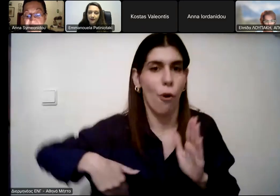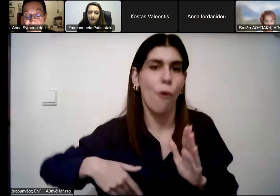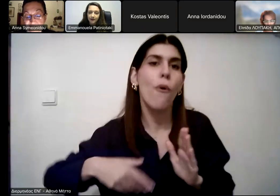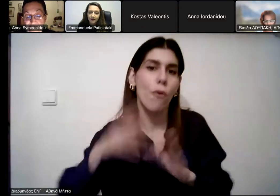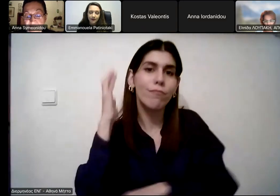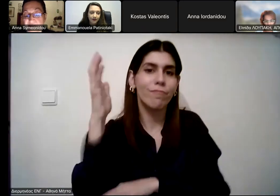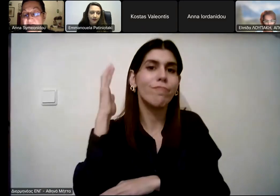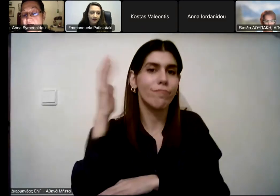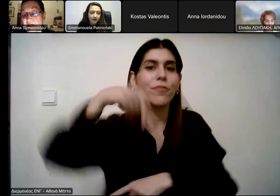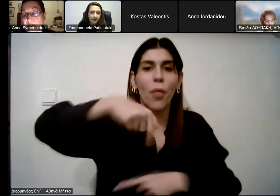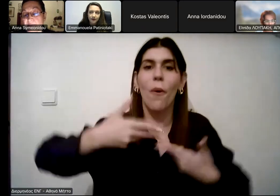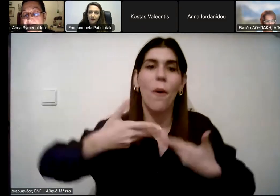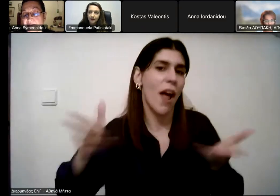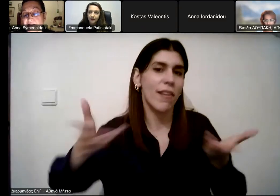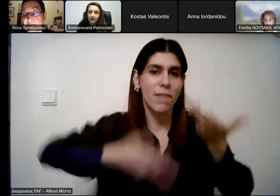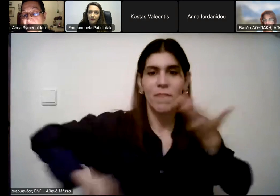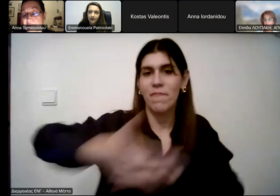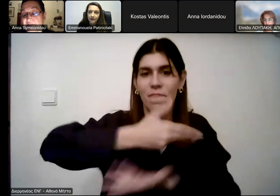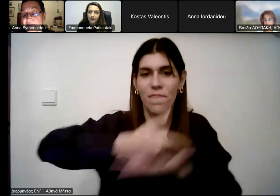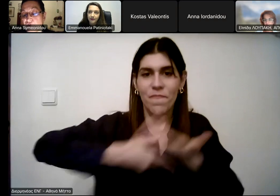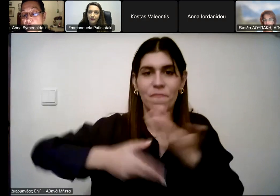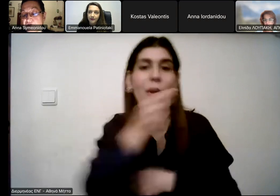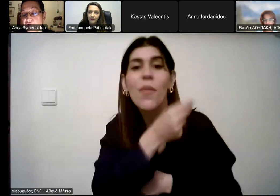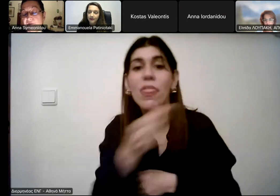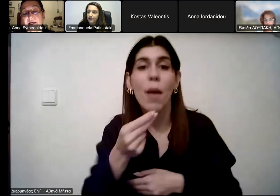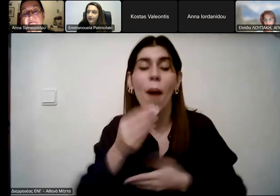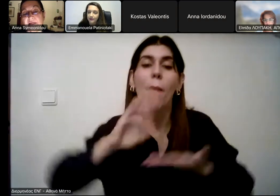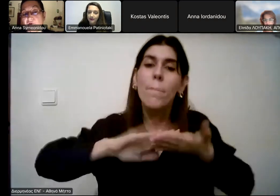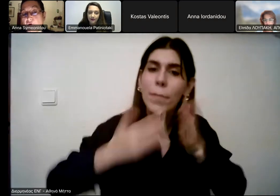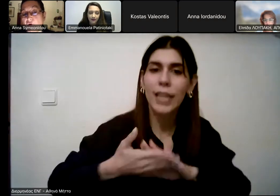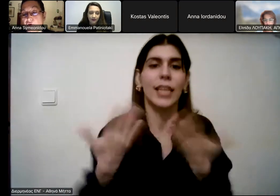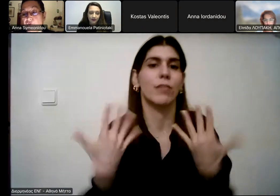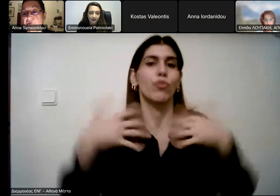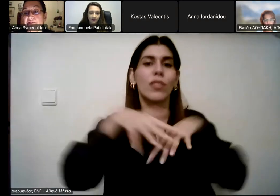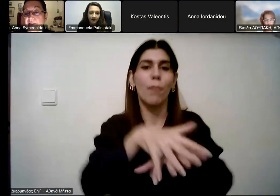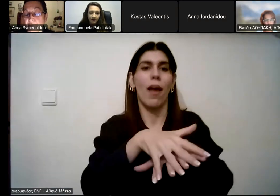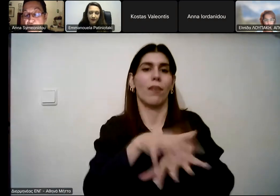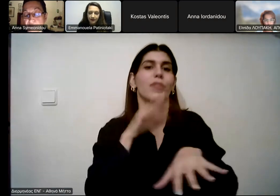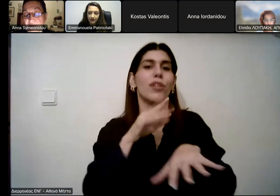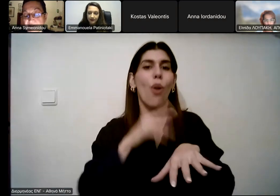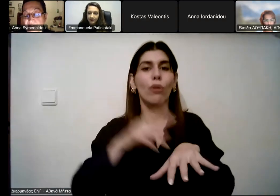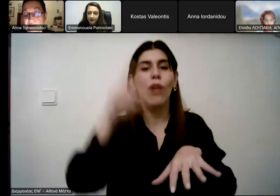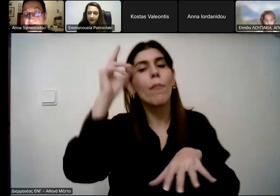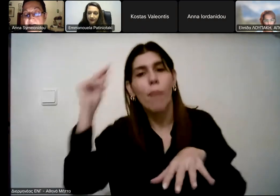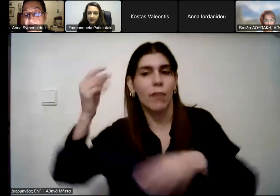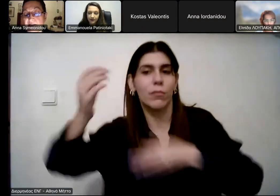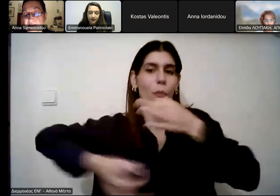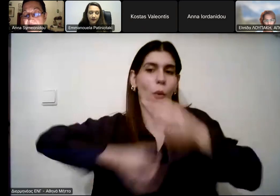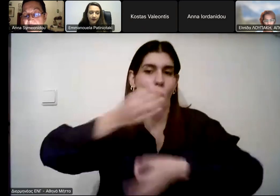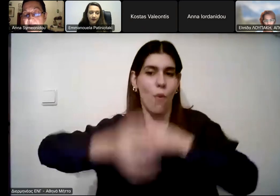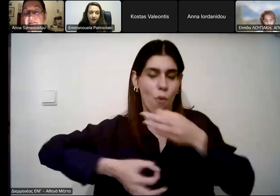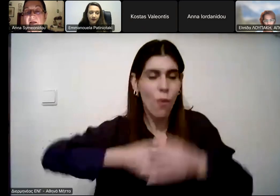ανοιχτής συζήτησης, πρακτικές συμπεριληπτικής γλώσσας στον ακαδημαϊκό χώρο και πρώτη ομιλήτρια